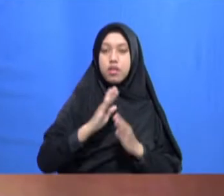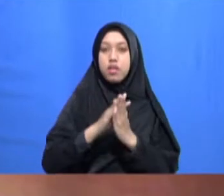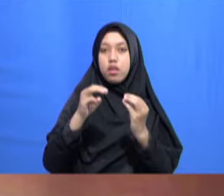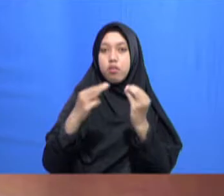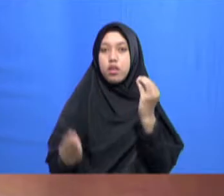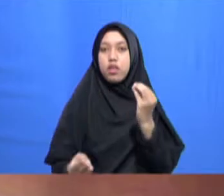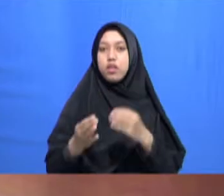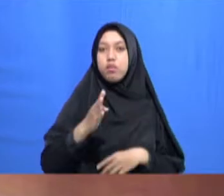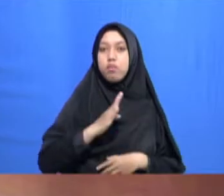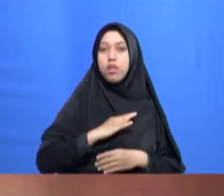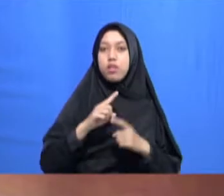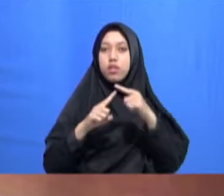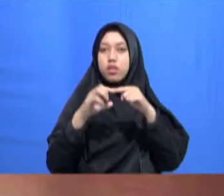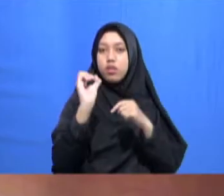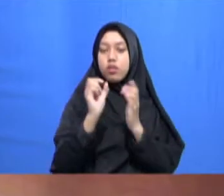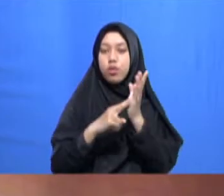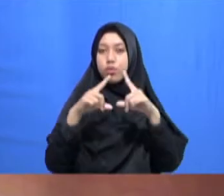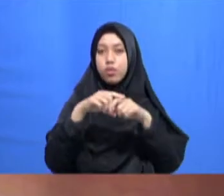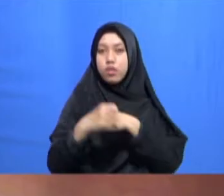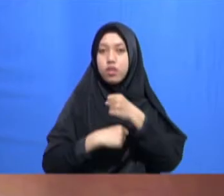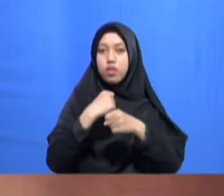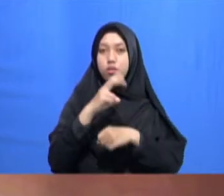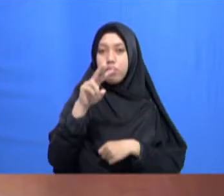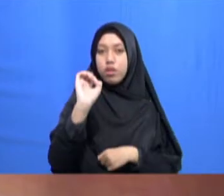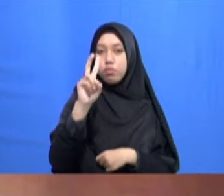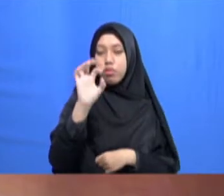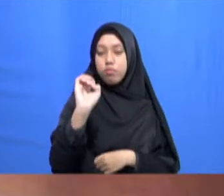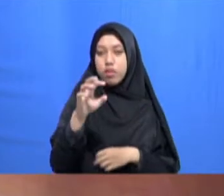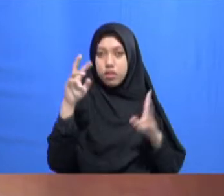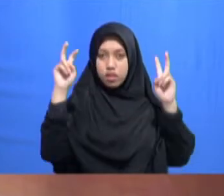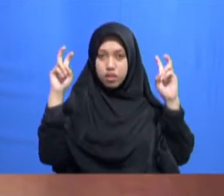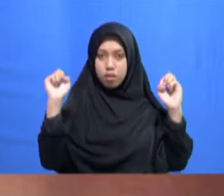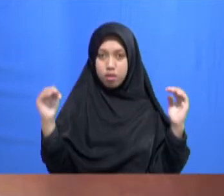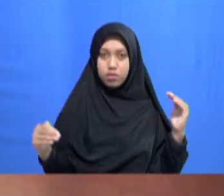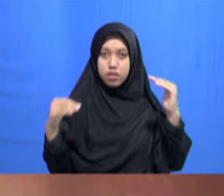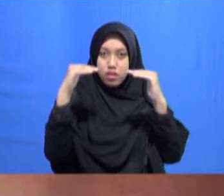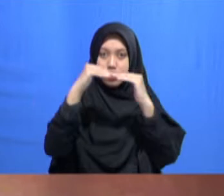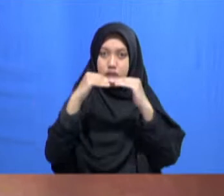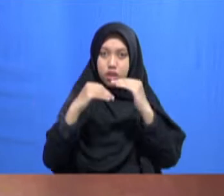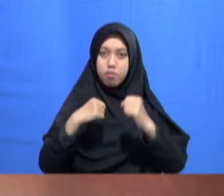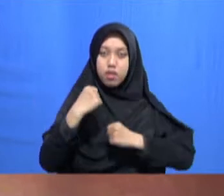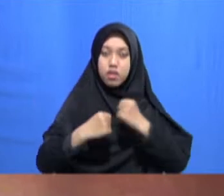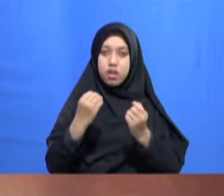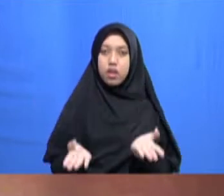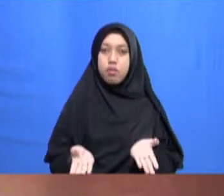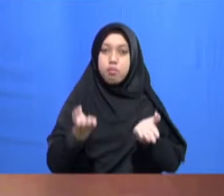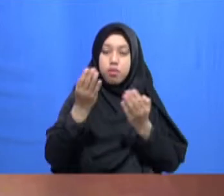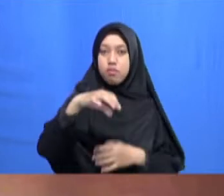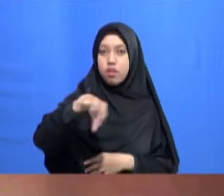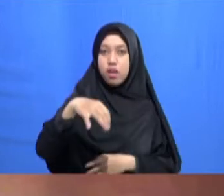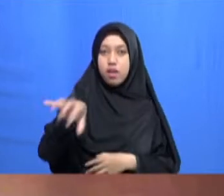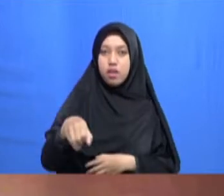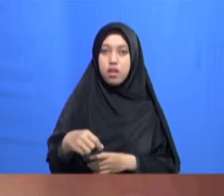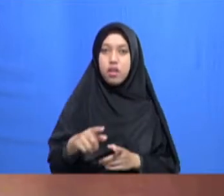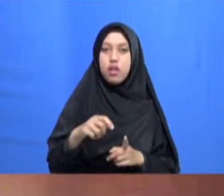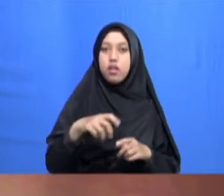Tojo Una-Una tahun 2020 dengan tema menyerasikan pelaksanaan pembangunan daerah,